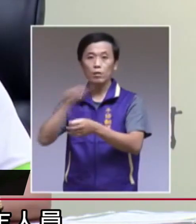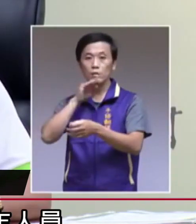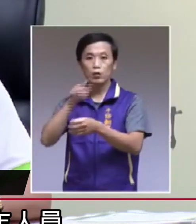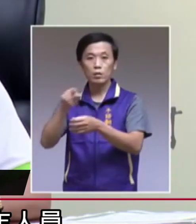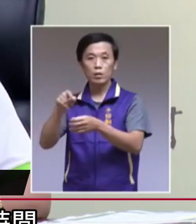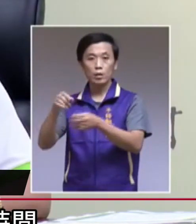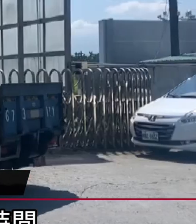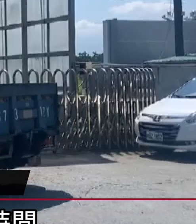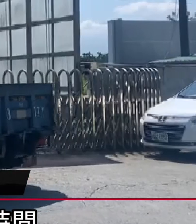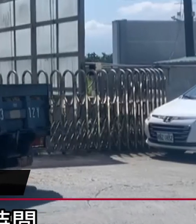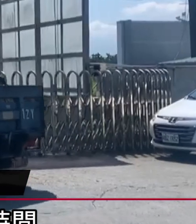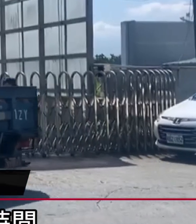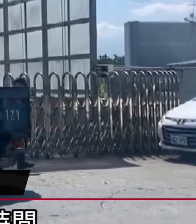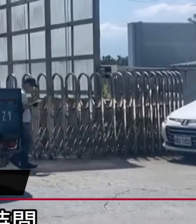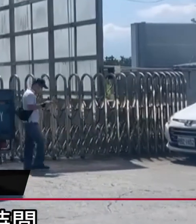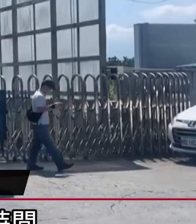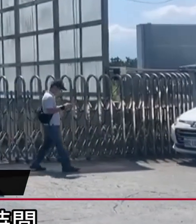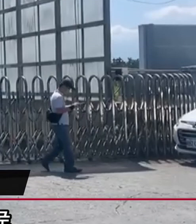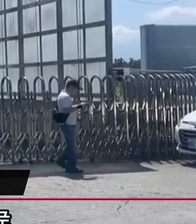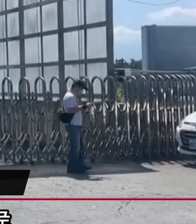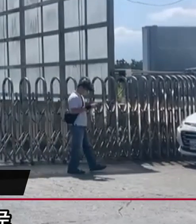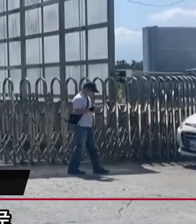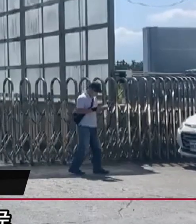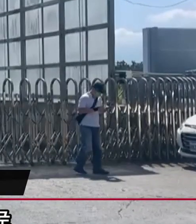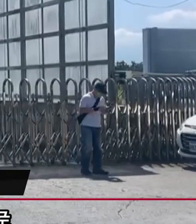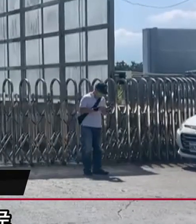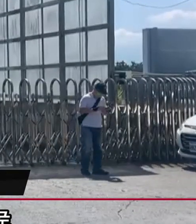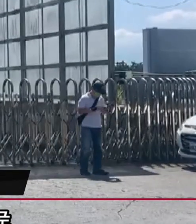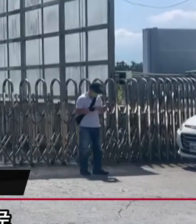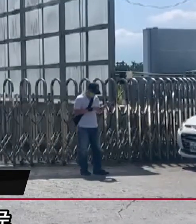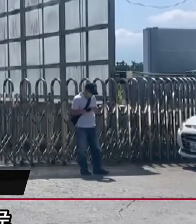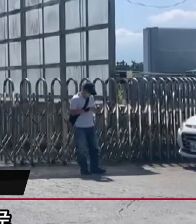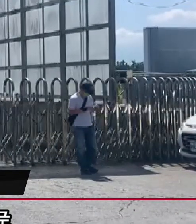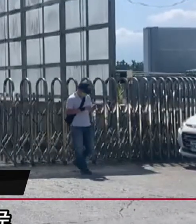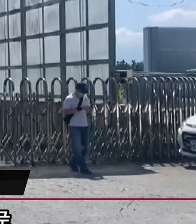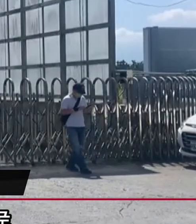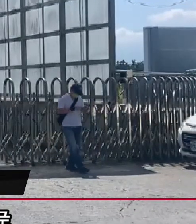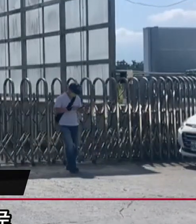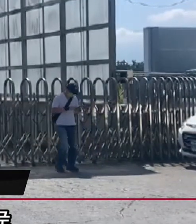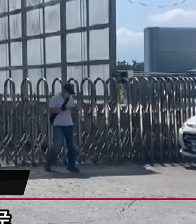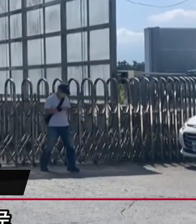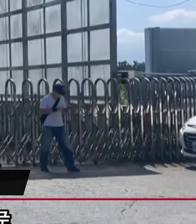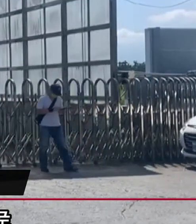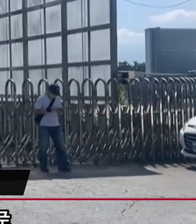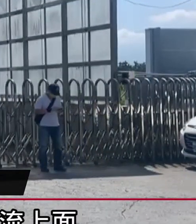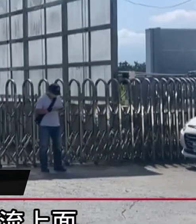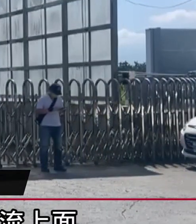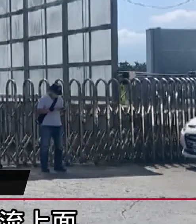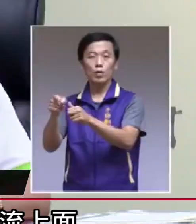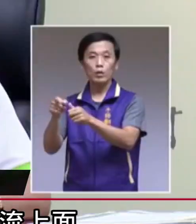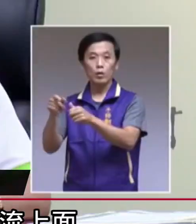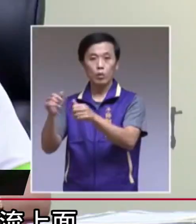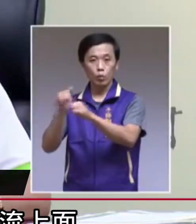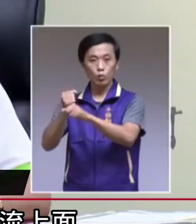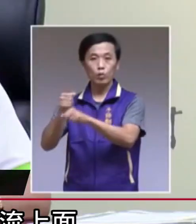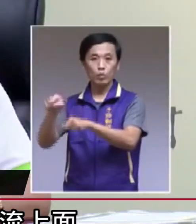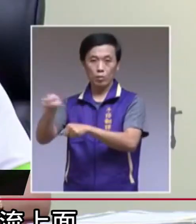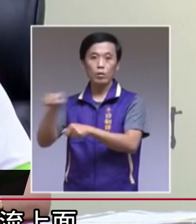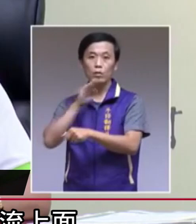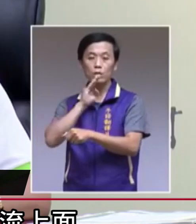员。那只是说他们的工作时间啊，会是在清晨好的时候，那可能在这